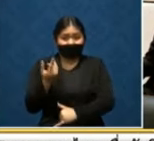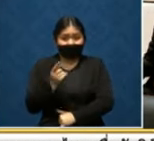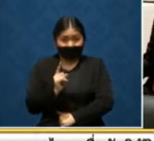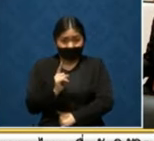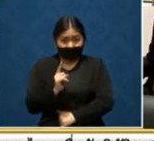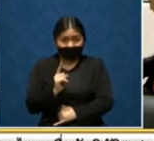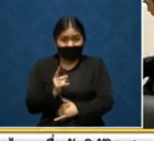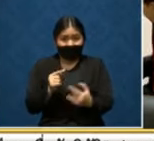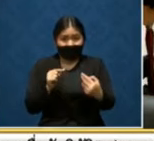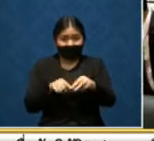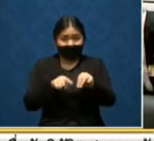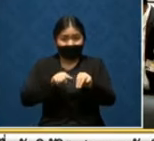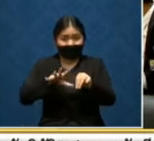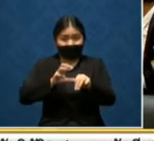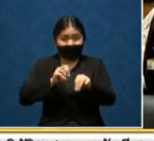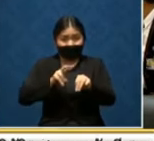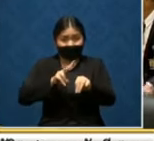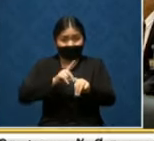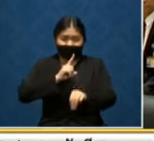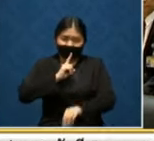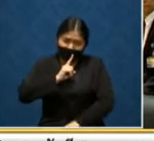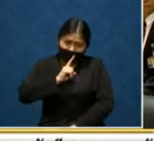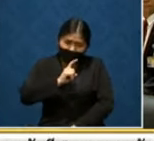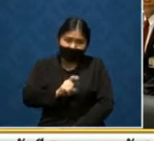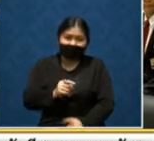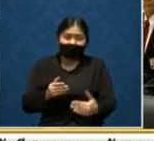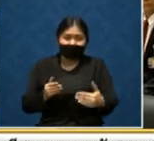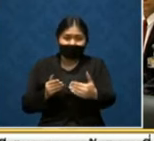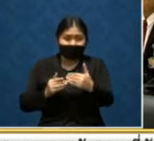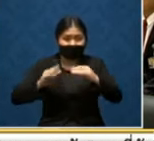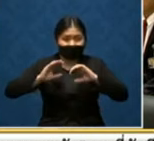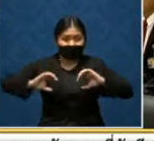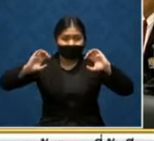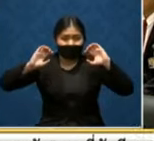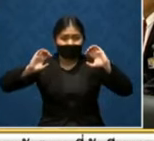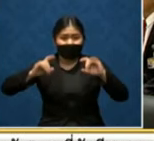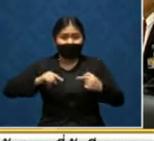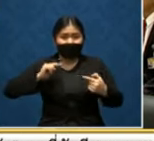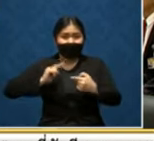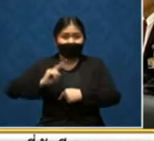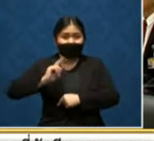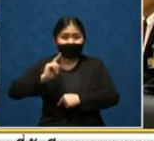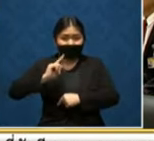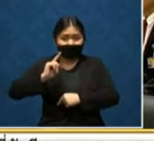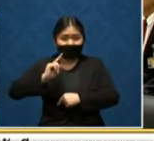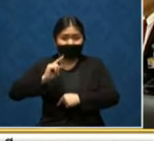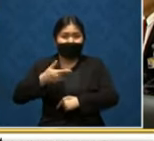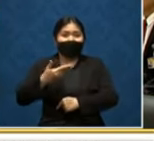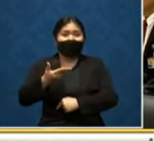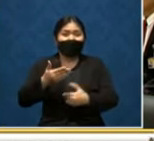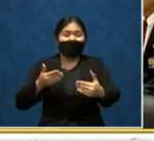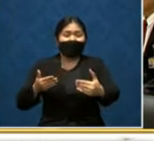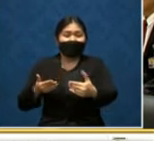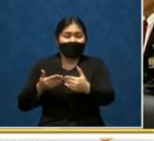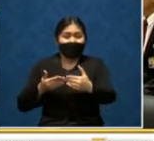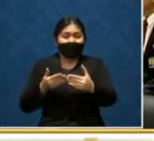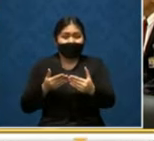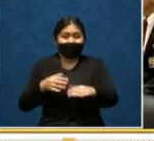ในมาตรา 152ที่ผมอยากจะตั้งคำถามไปถึงรัฐบาลนั่นก็คือเรื่องของการแต่งตั้งโยกย้าย